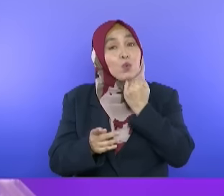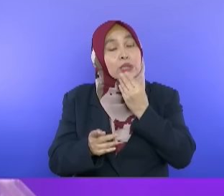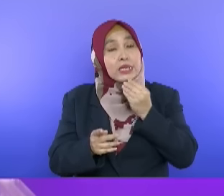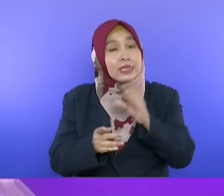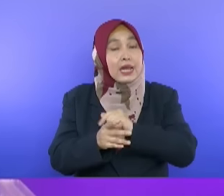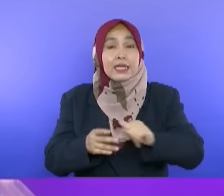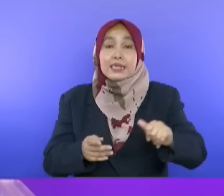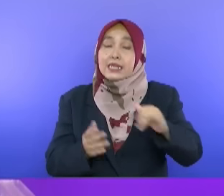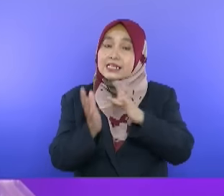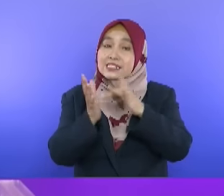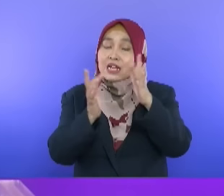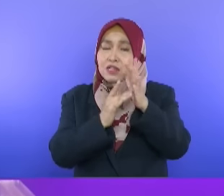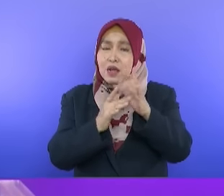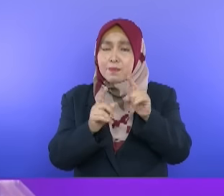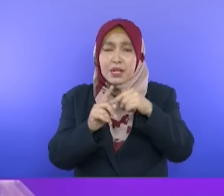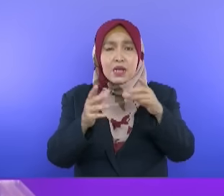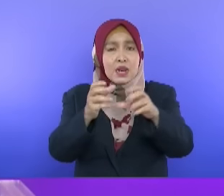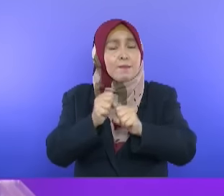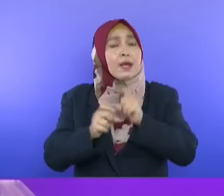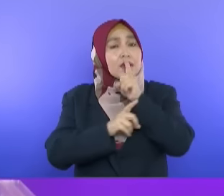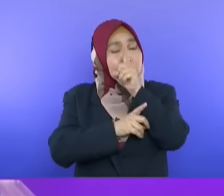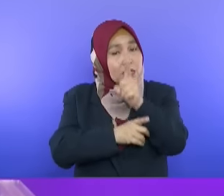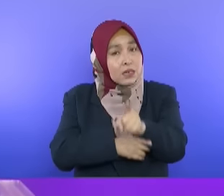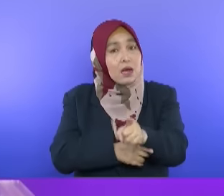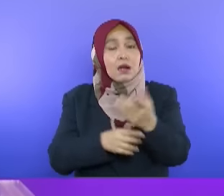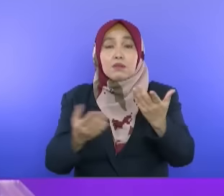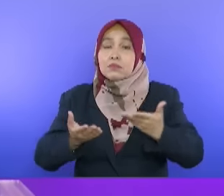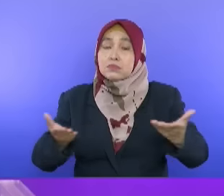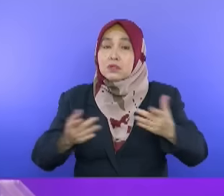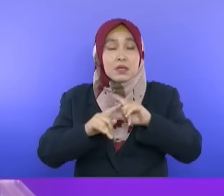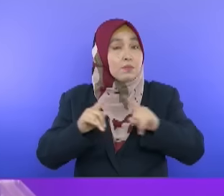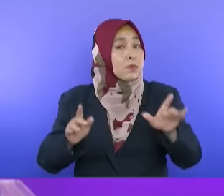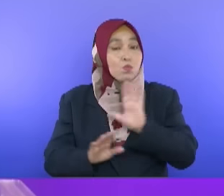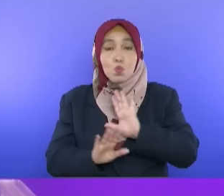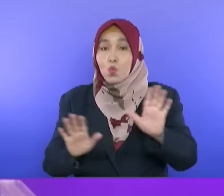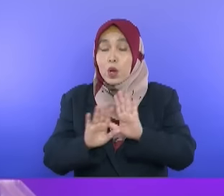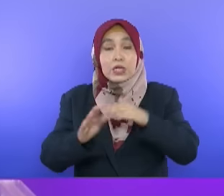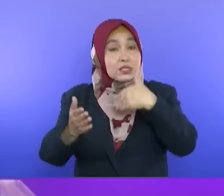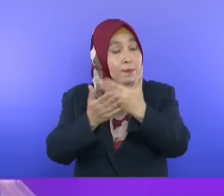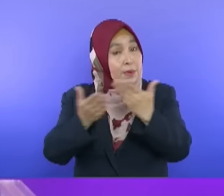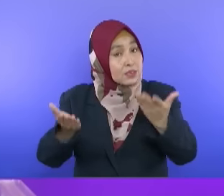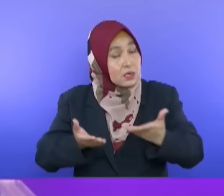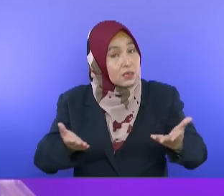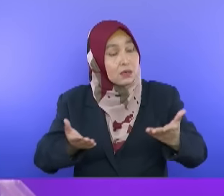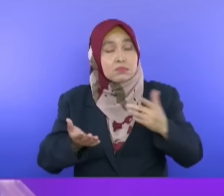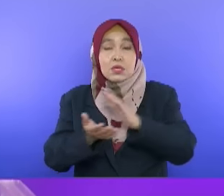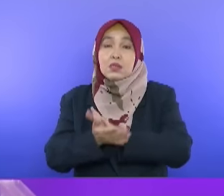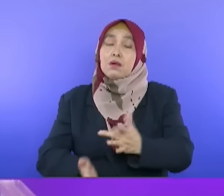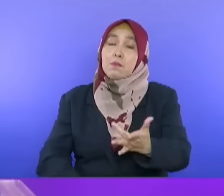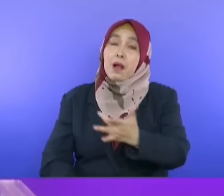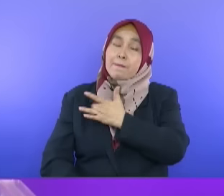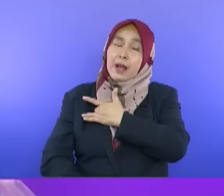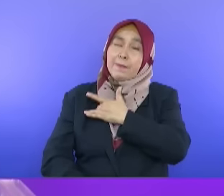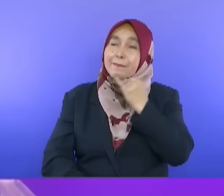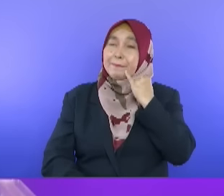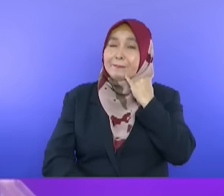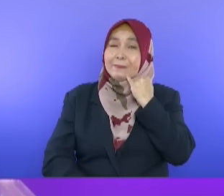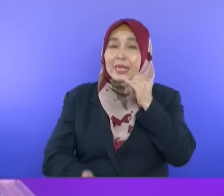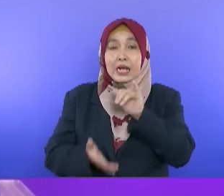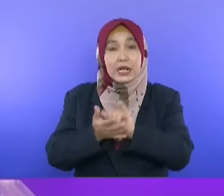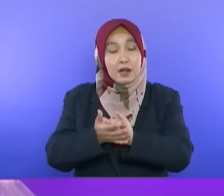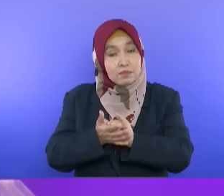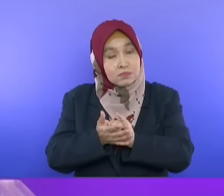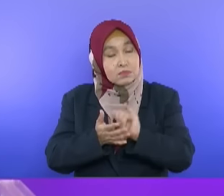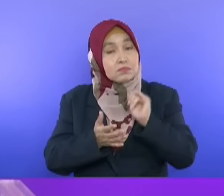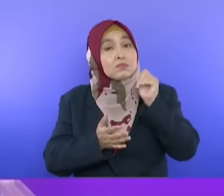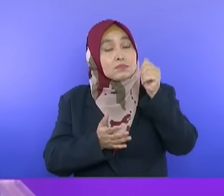Nasrani Apabila mereka mendapat kebenaran Di sini tetapi bukan sampai ke sini maka kesan hati yang Hasan itu akan